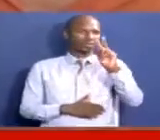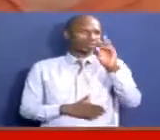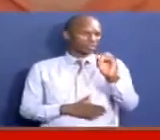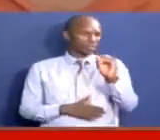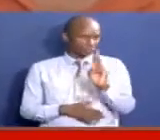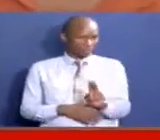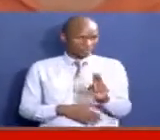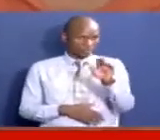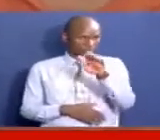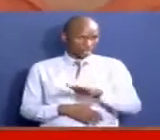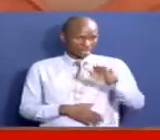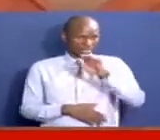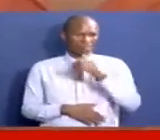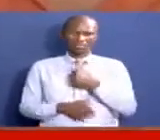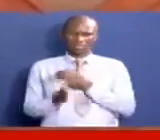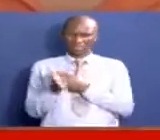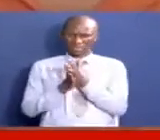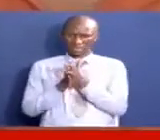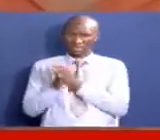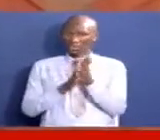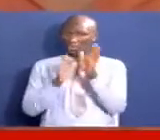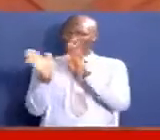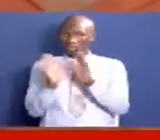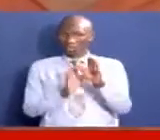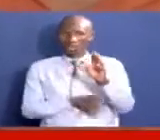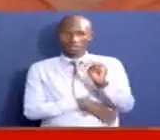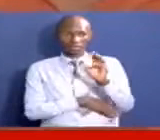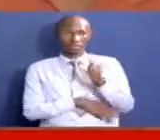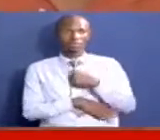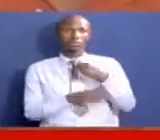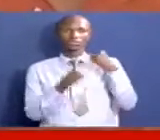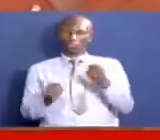tamutongo iwa Kivou ward na tangu iti ya kivila kia waipa ni mulumu